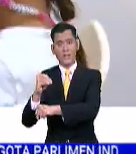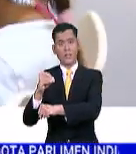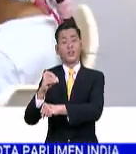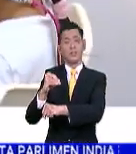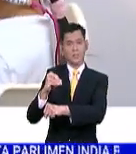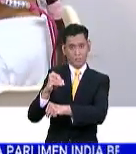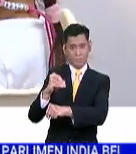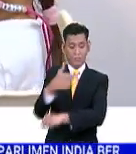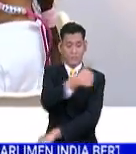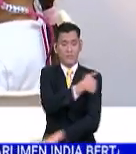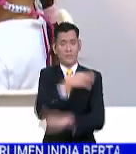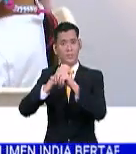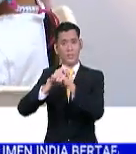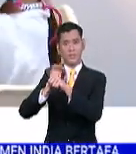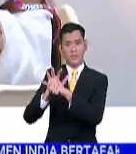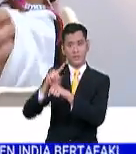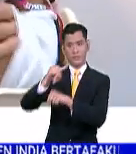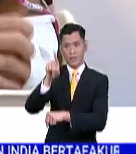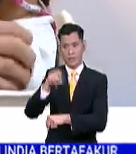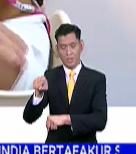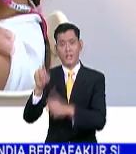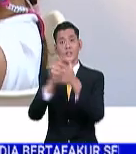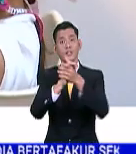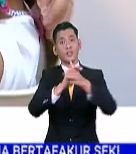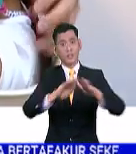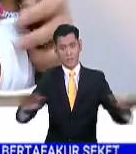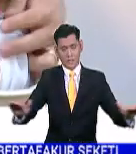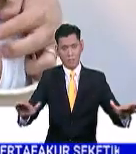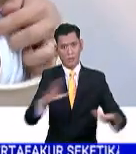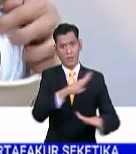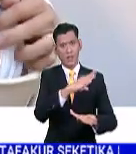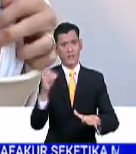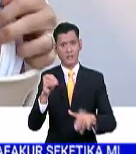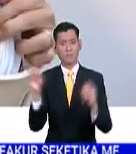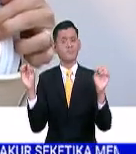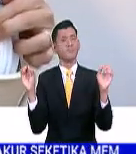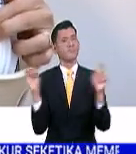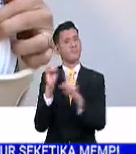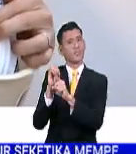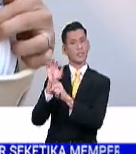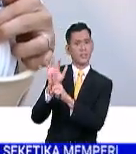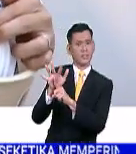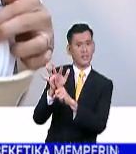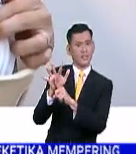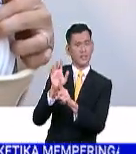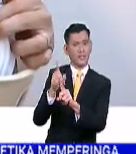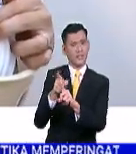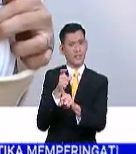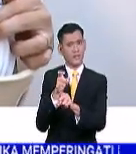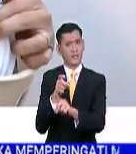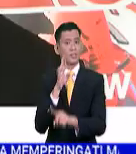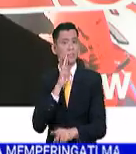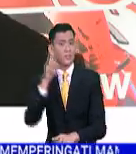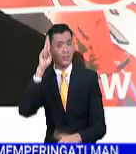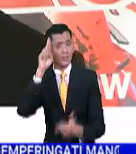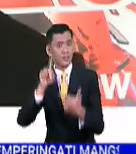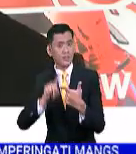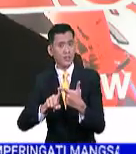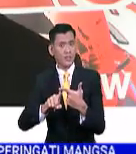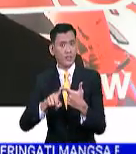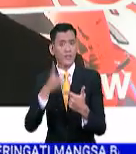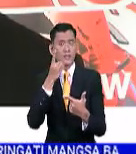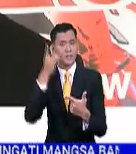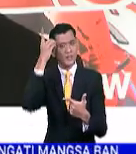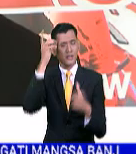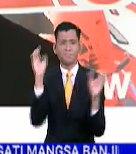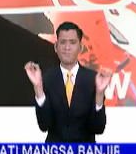iaitu safety profile-nya adalah cukup baik di mana efek samping yang dilihat kadang-kadang pada golongan remaja ataupun orang dewasa